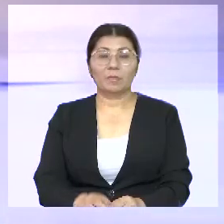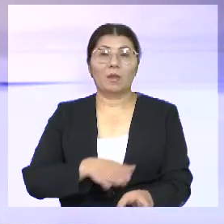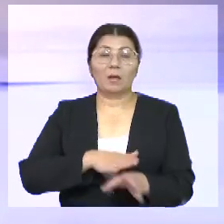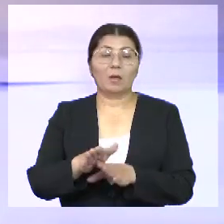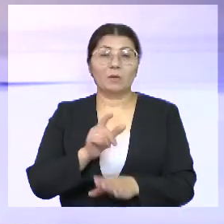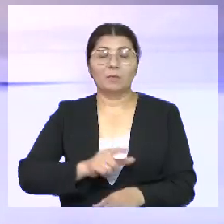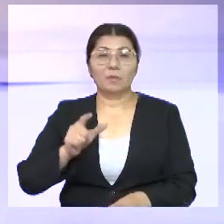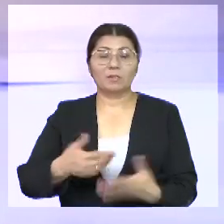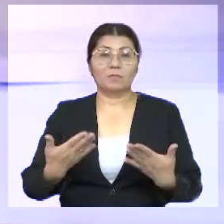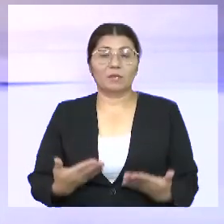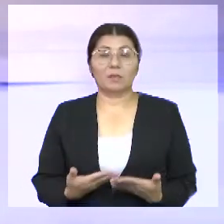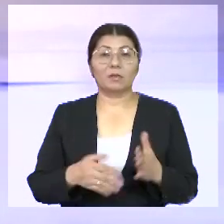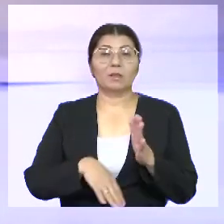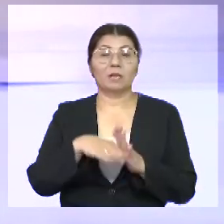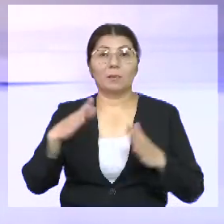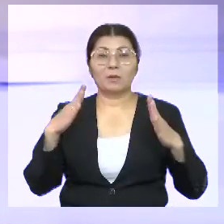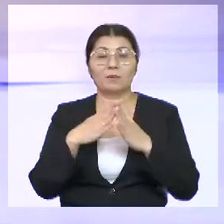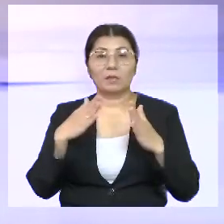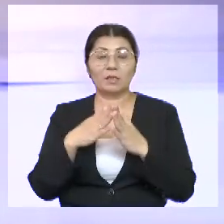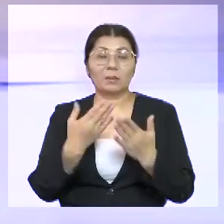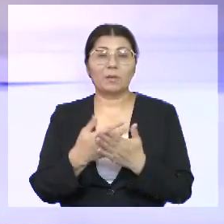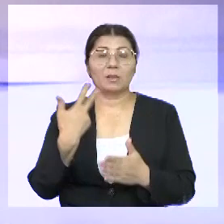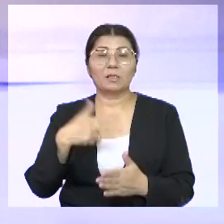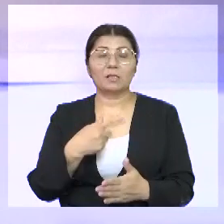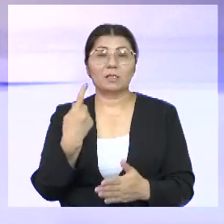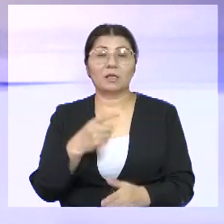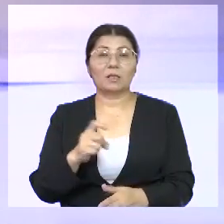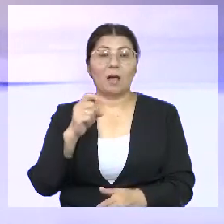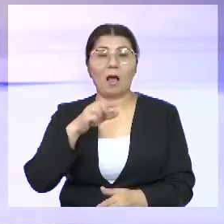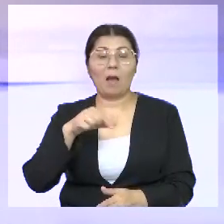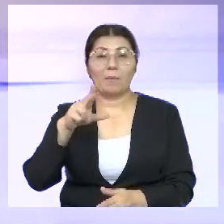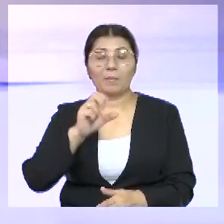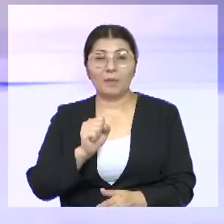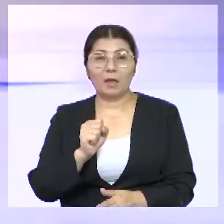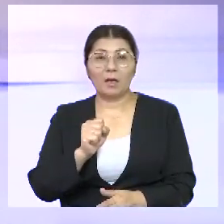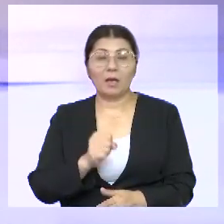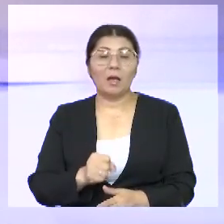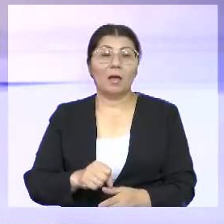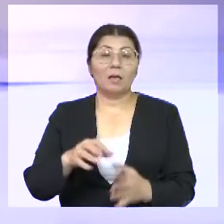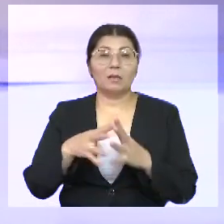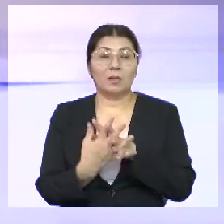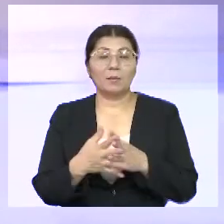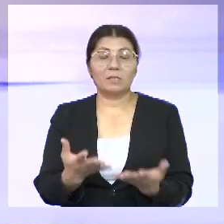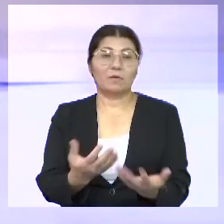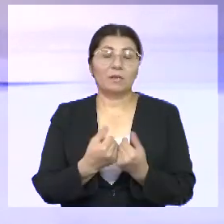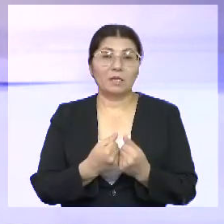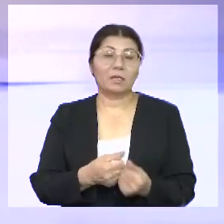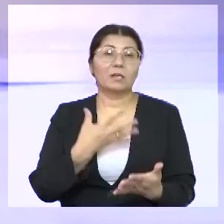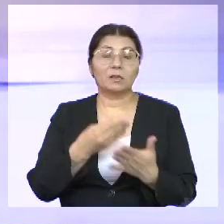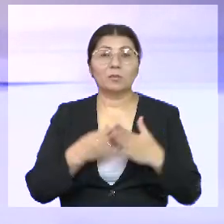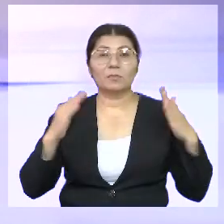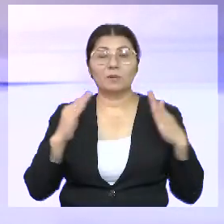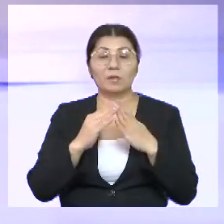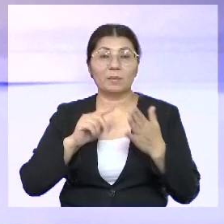Обеспечение населения жильем в благоустроенных домах. Накануне 31 хабдинская семья, очередники местного акимата, стали обладателями собственных